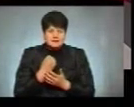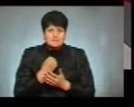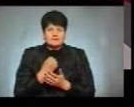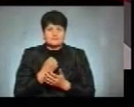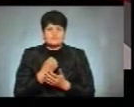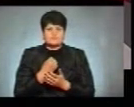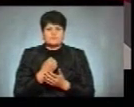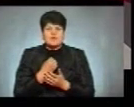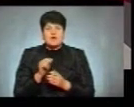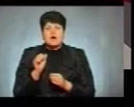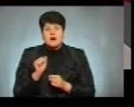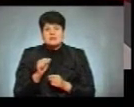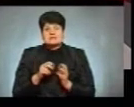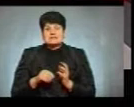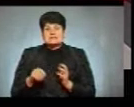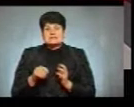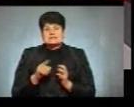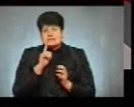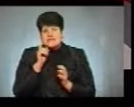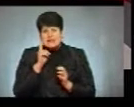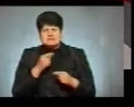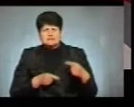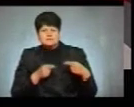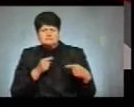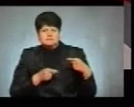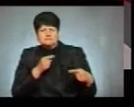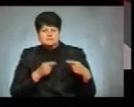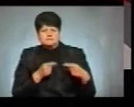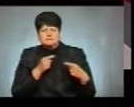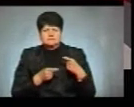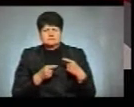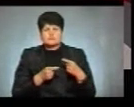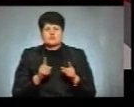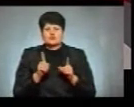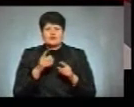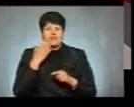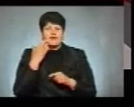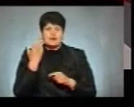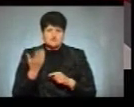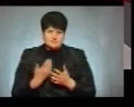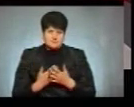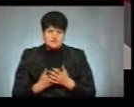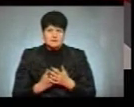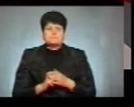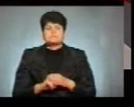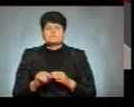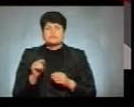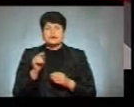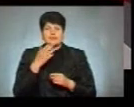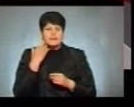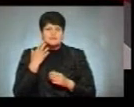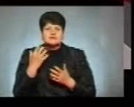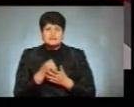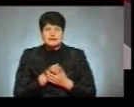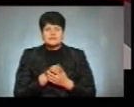а Зеленський на критиці, що значно легше, скажімо, тому що легше